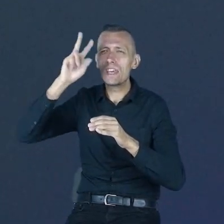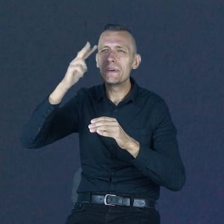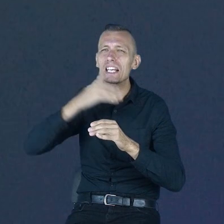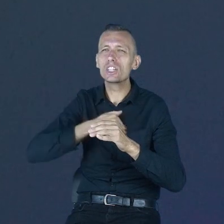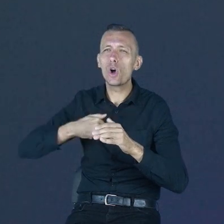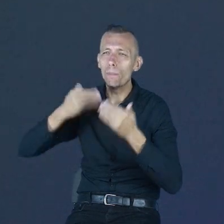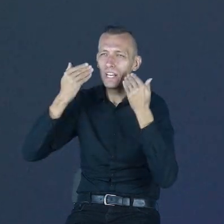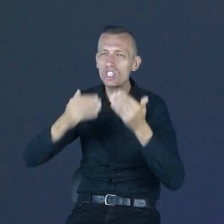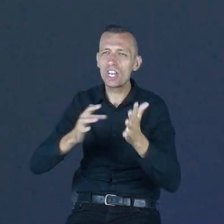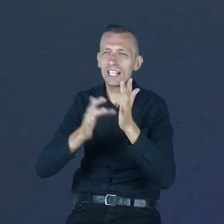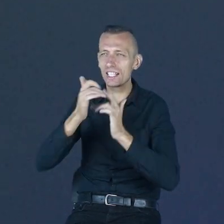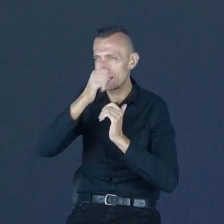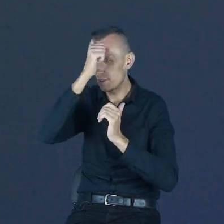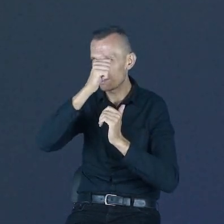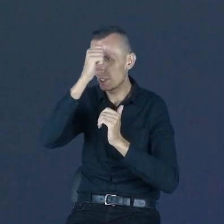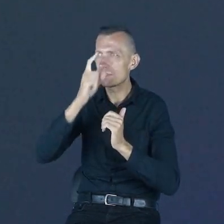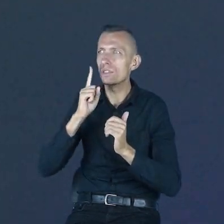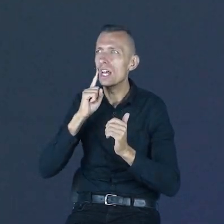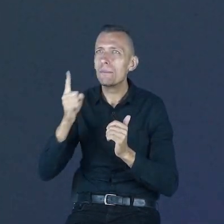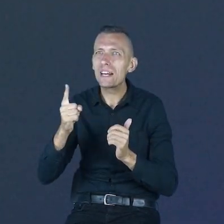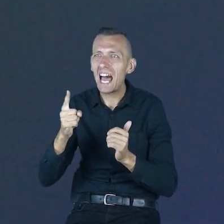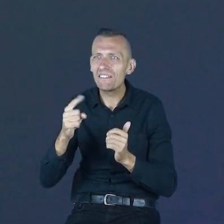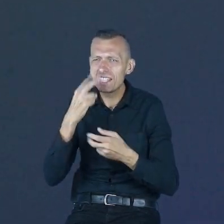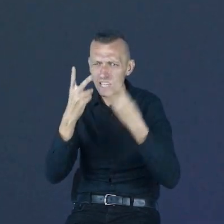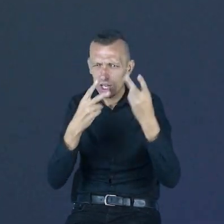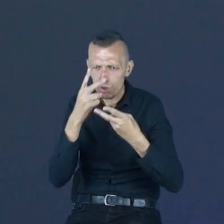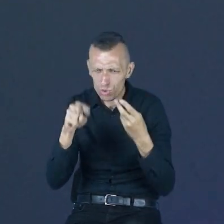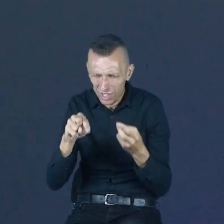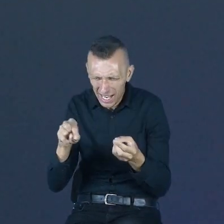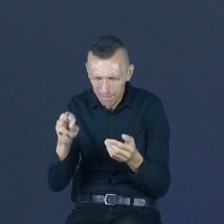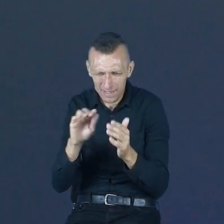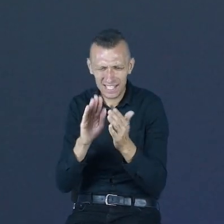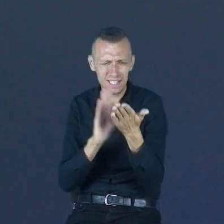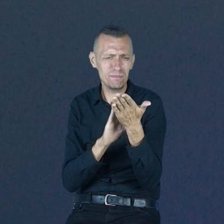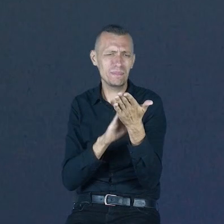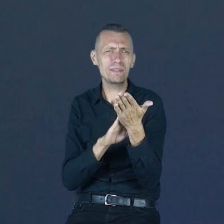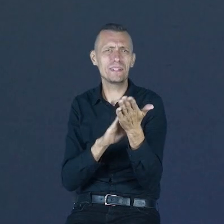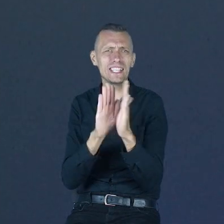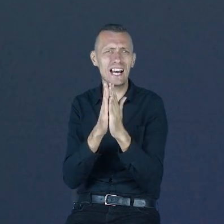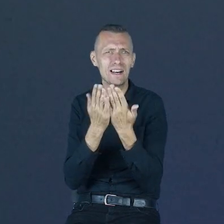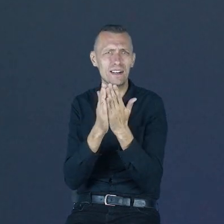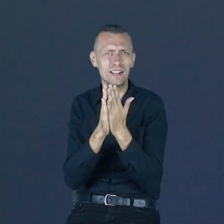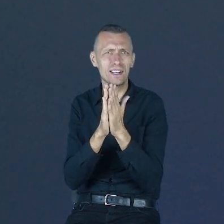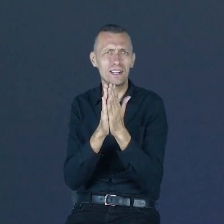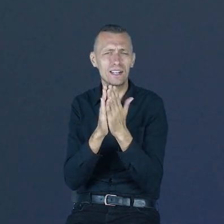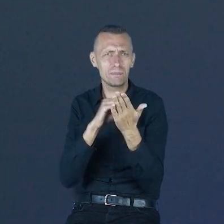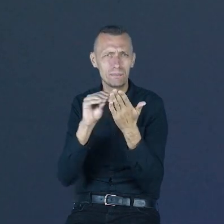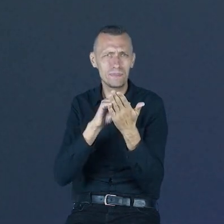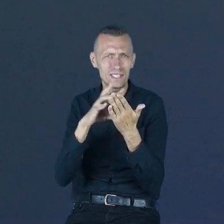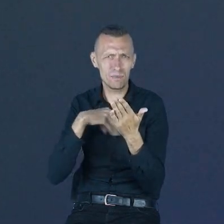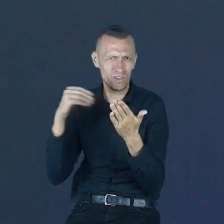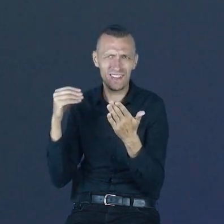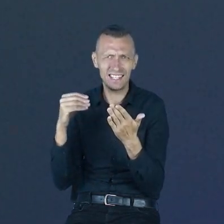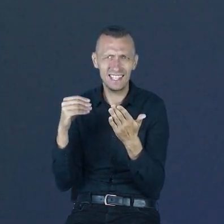Bożego Słowa. Czy czytasz o tym? Czy każdego dnia się tym napełniasz?